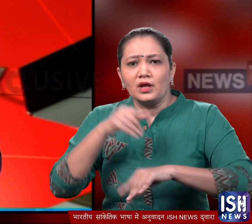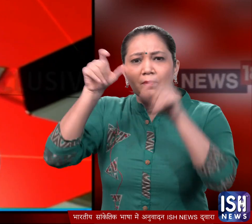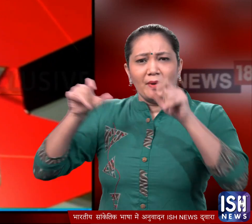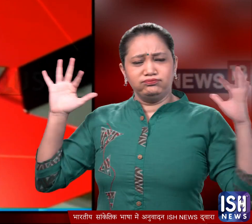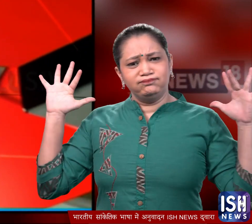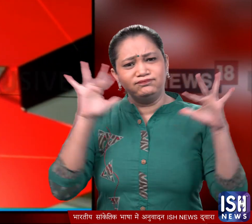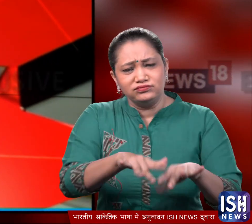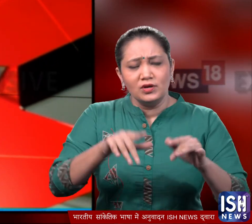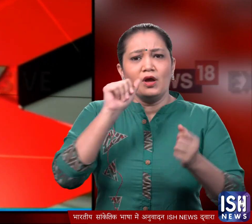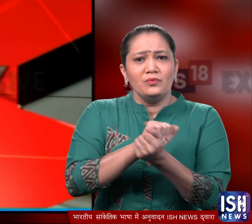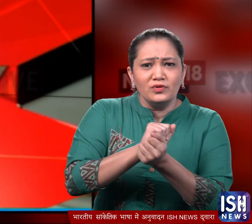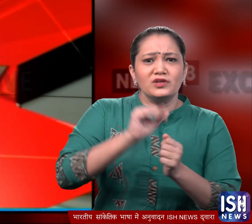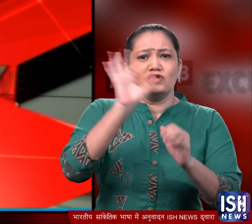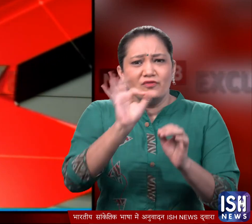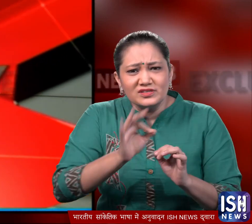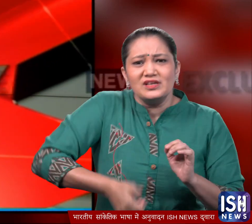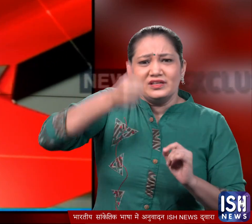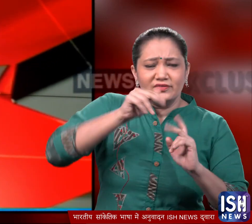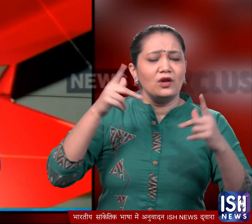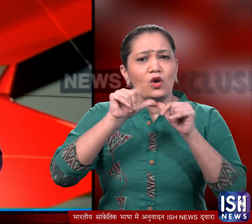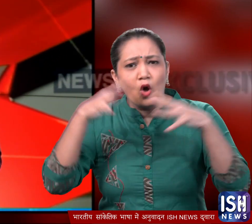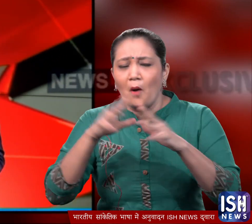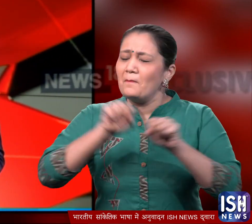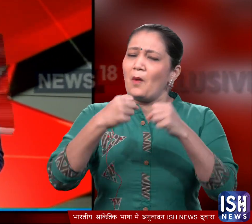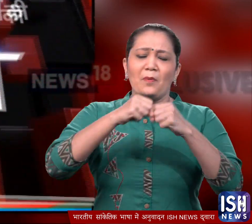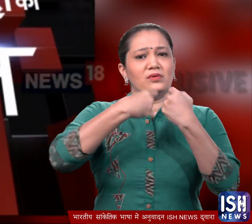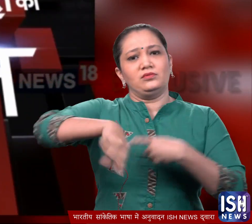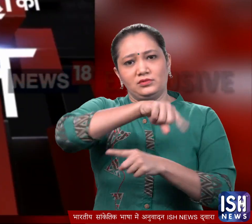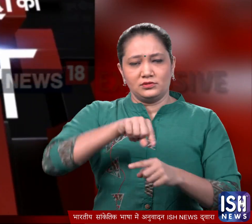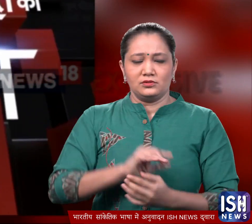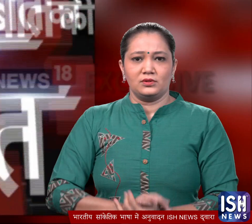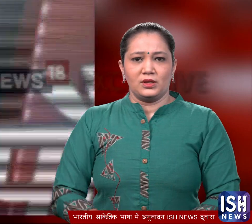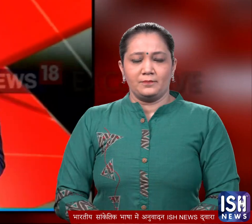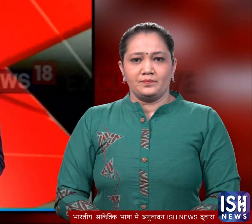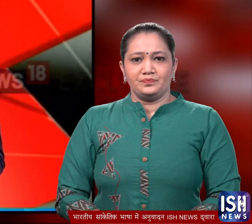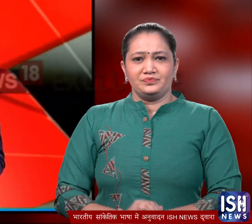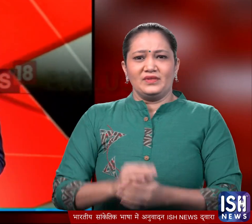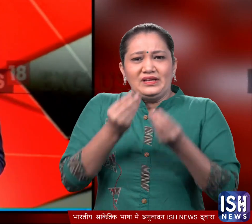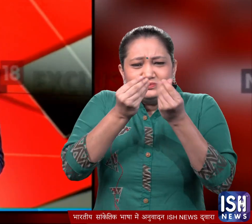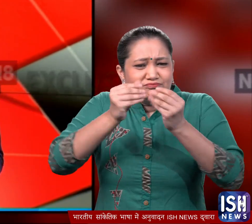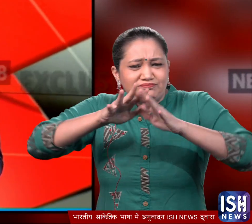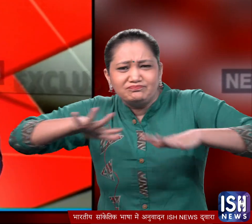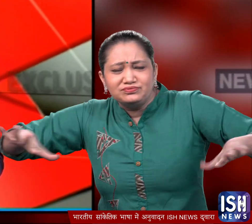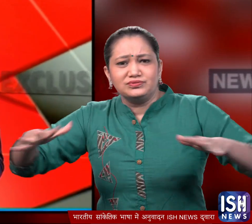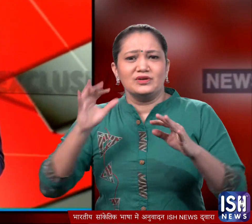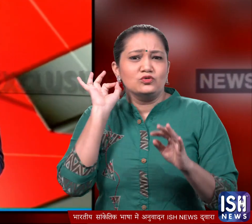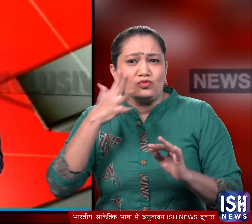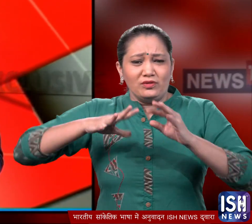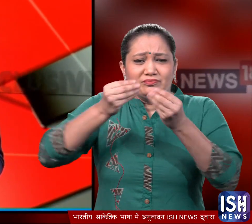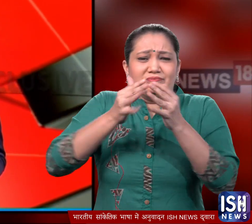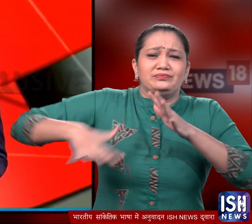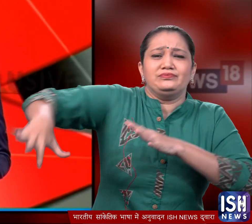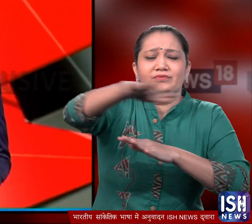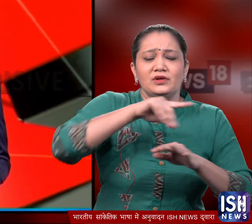भीड़ ने पुलिस चौकी, वर्दी और कानून किसी का लिहाज नहीं किया। रेगिस्तान होने के कारण स्वर्ण नगरी के नाम से